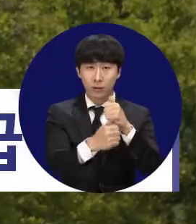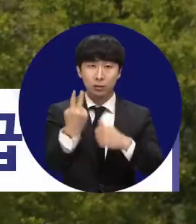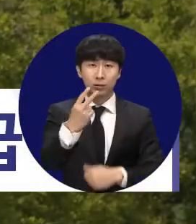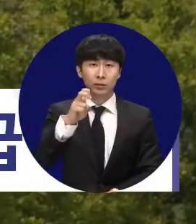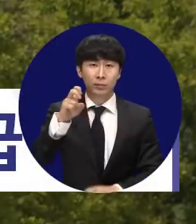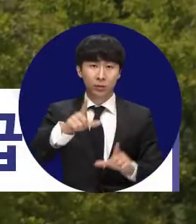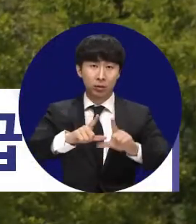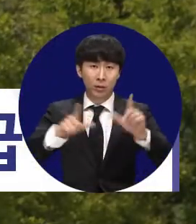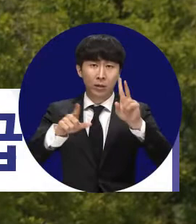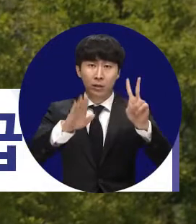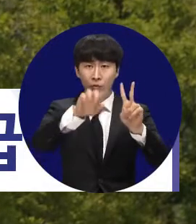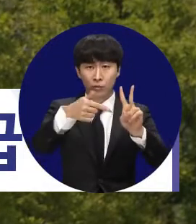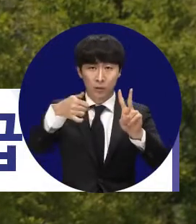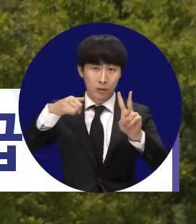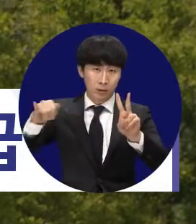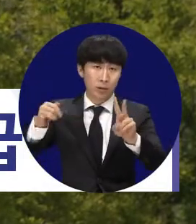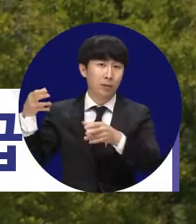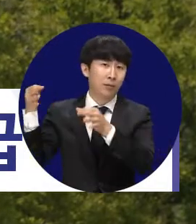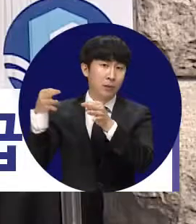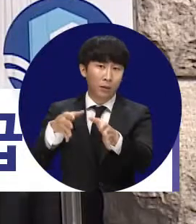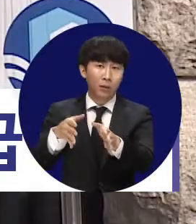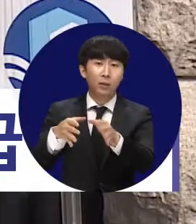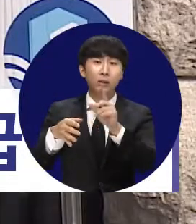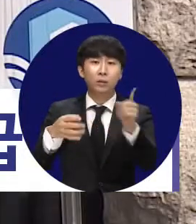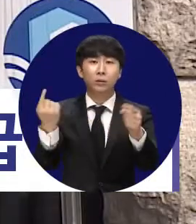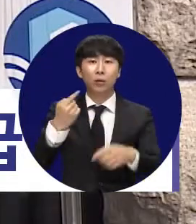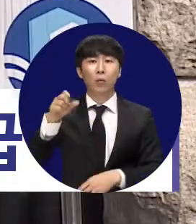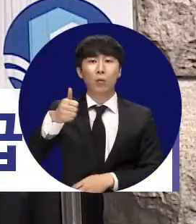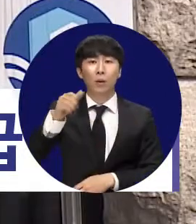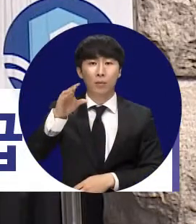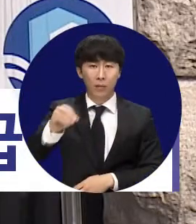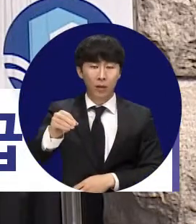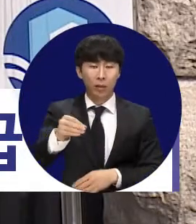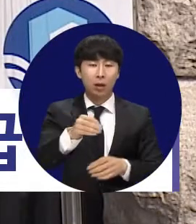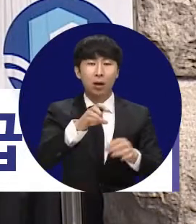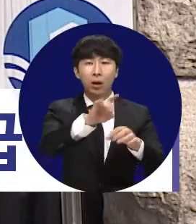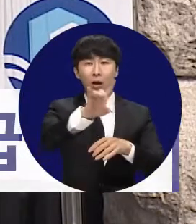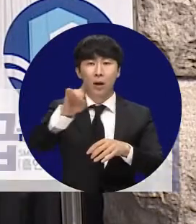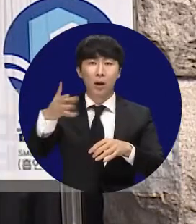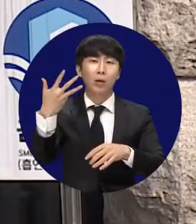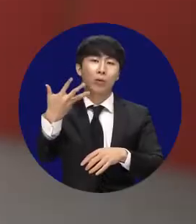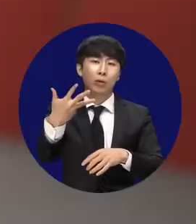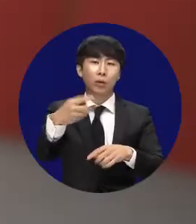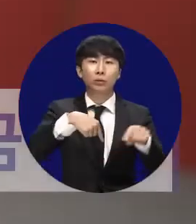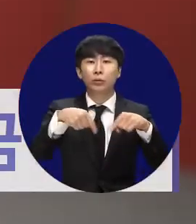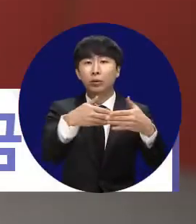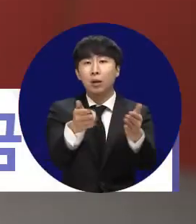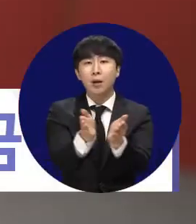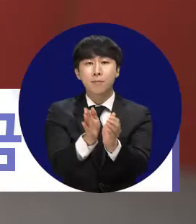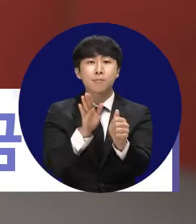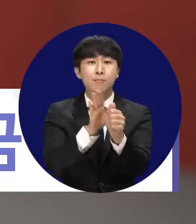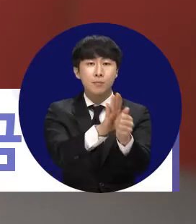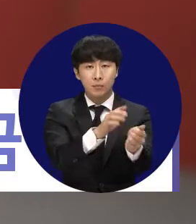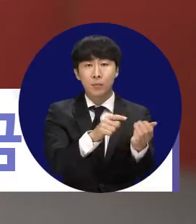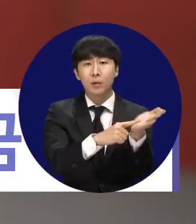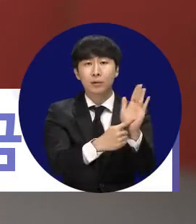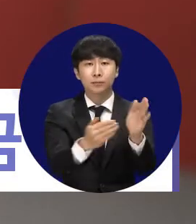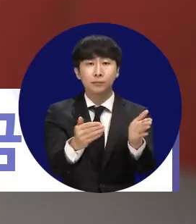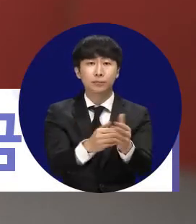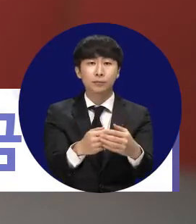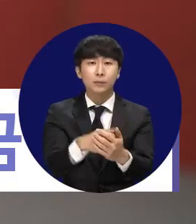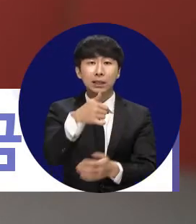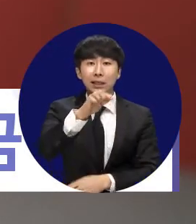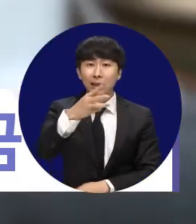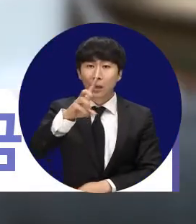2020년도 2분기 기탁금 총 1,500여만 원을 8개 정당에 지급했다고 밝혔습니다. 기탁금은 국민이 직접